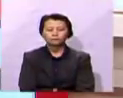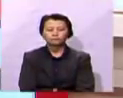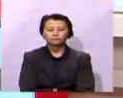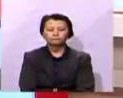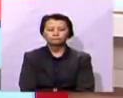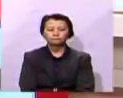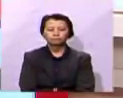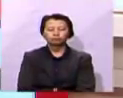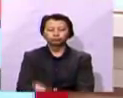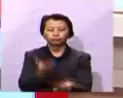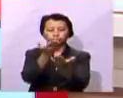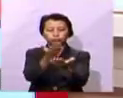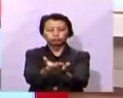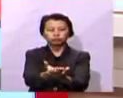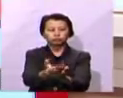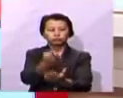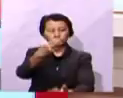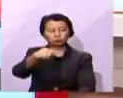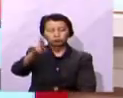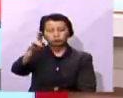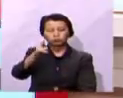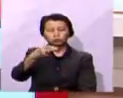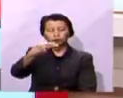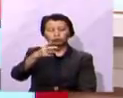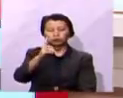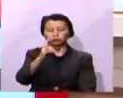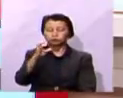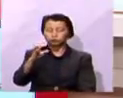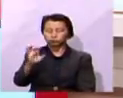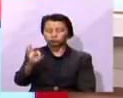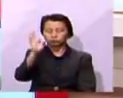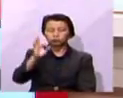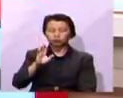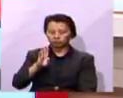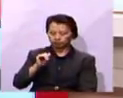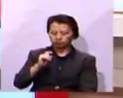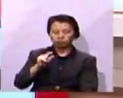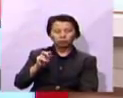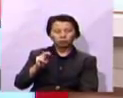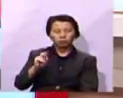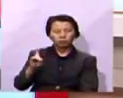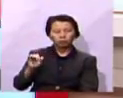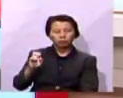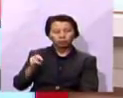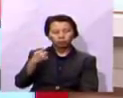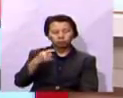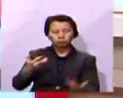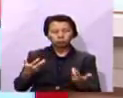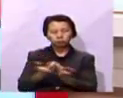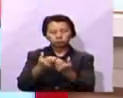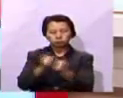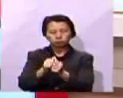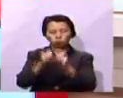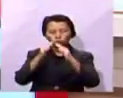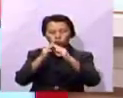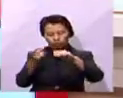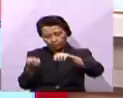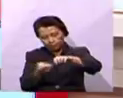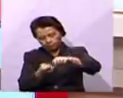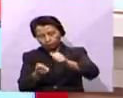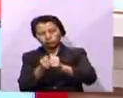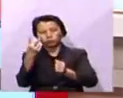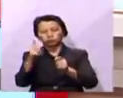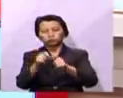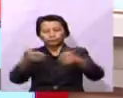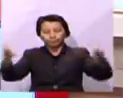ini. Sementara itu, cadangan Halal Development Corporation HDC memilih Bagan Datuk sebagai lokasi padang ragut dan rumah penyembelihan kedua terbesar